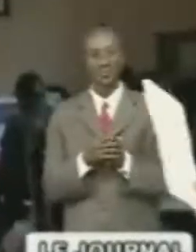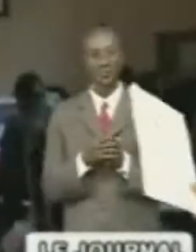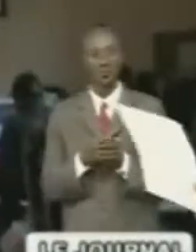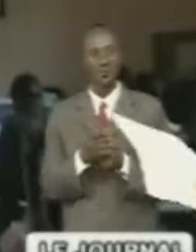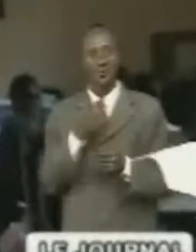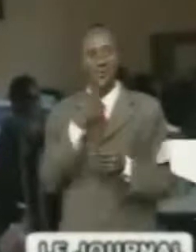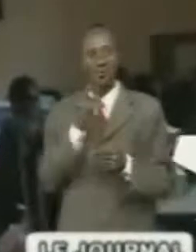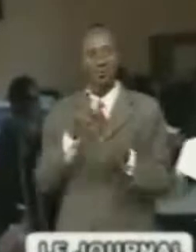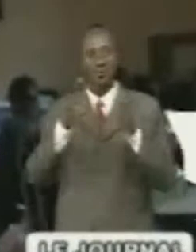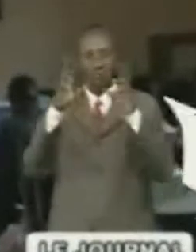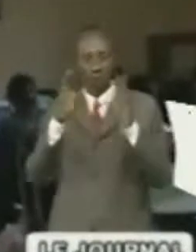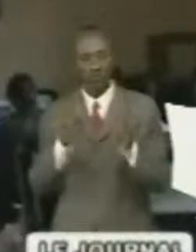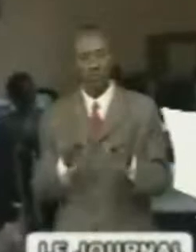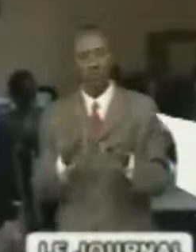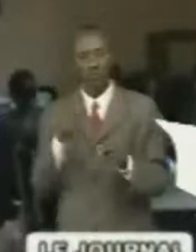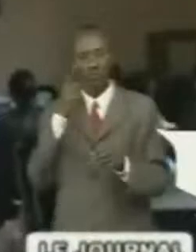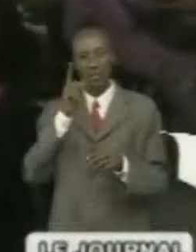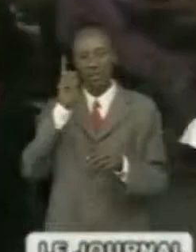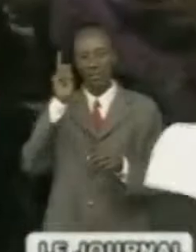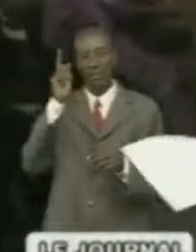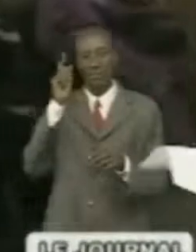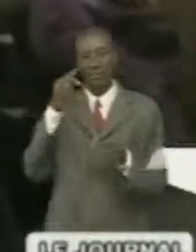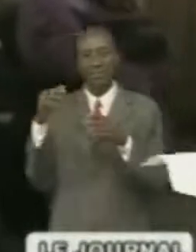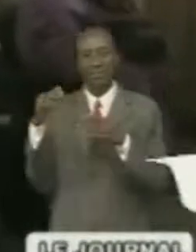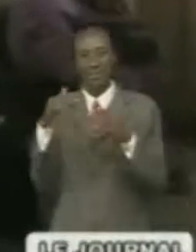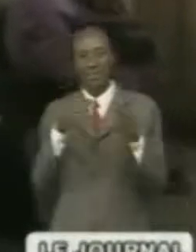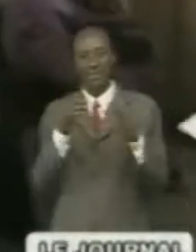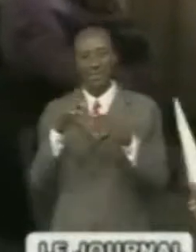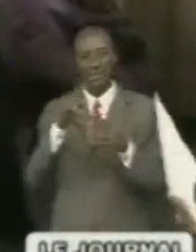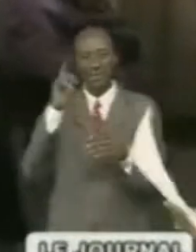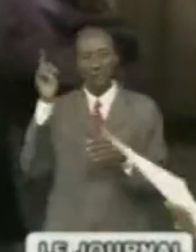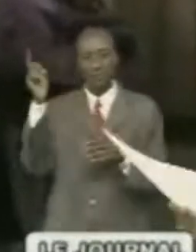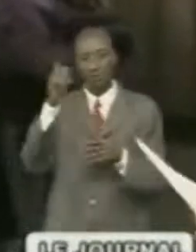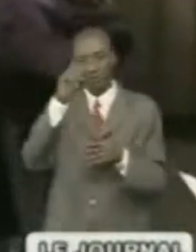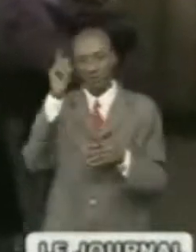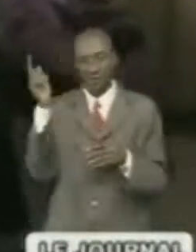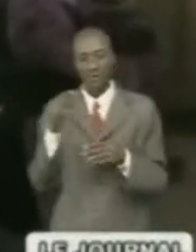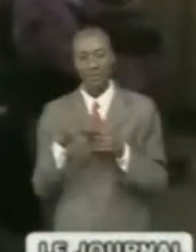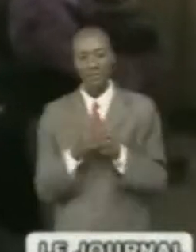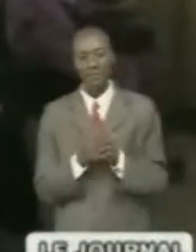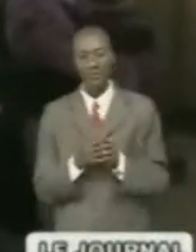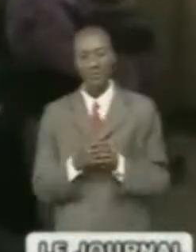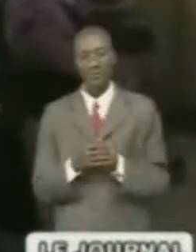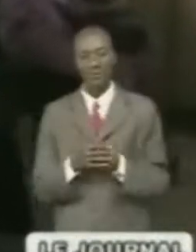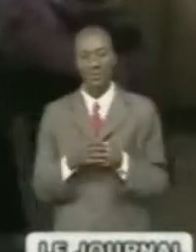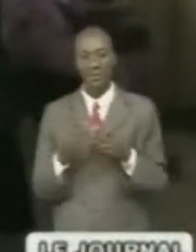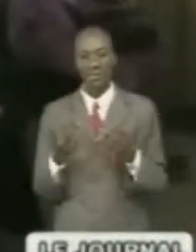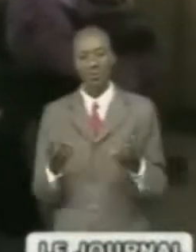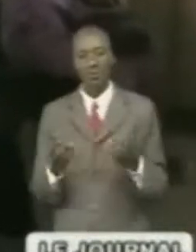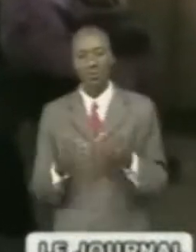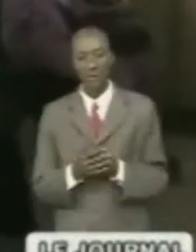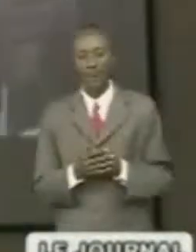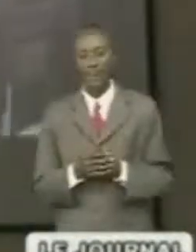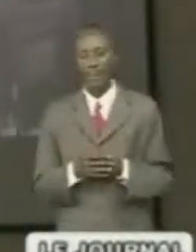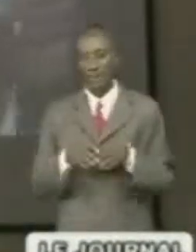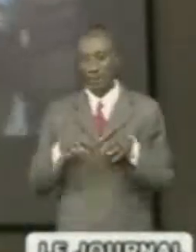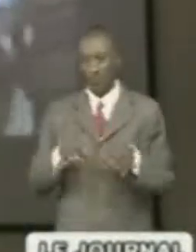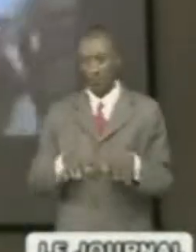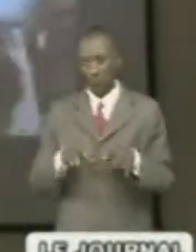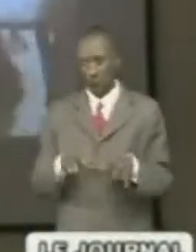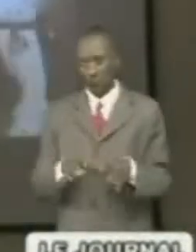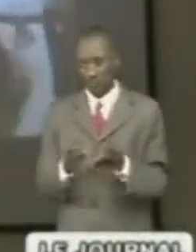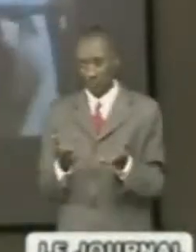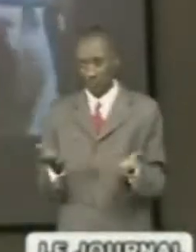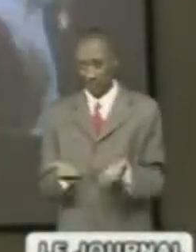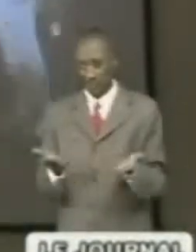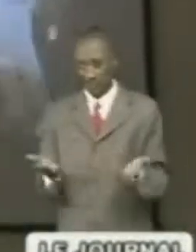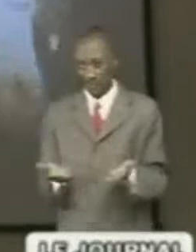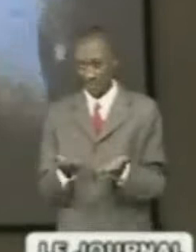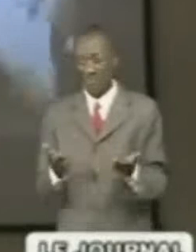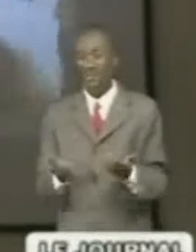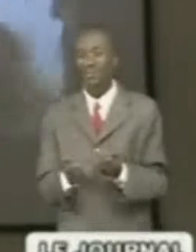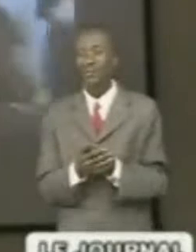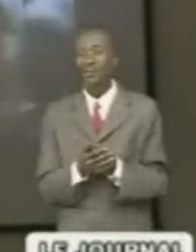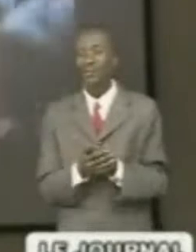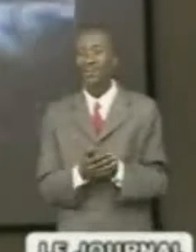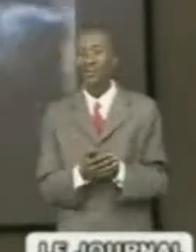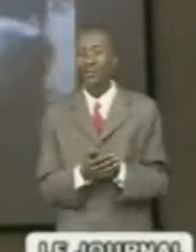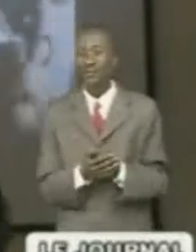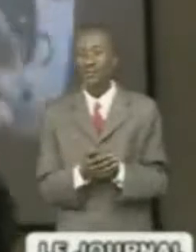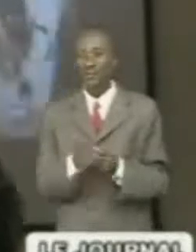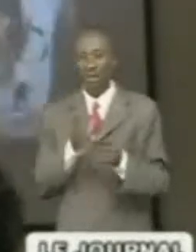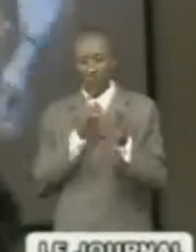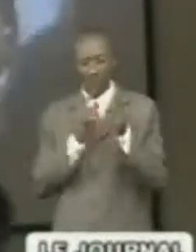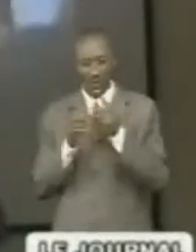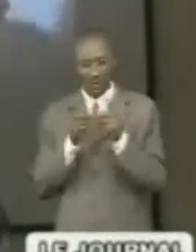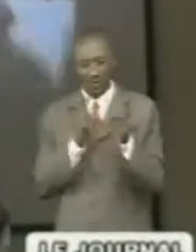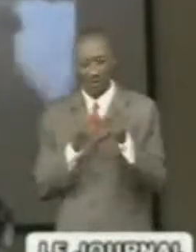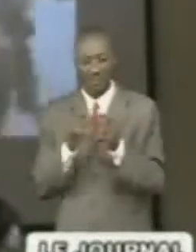Guerre mondiale et en prônant la paix. Pendant que la RDC vit une décennie de conflits armés dans sa partie orientale, où les femmes payent les